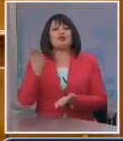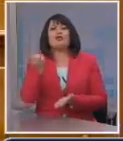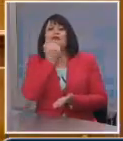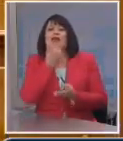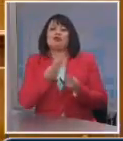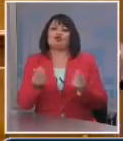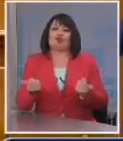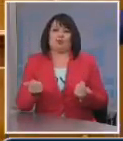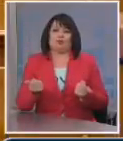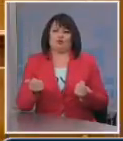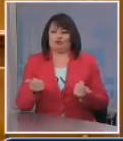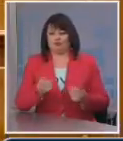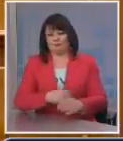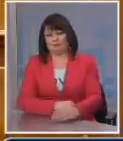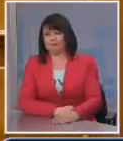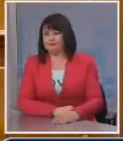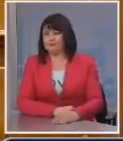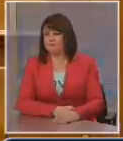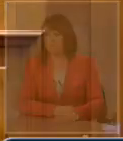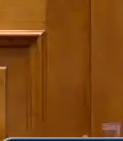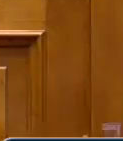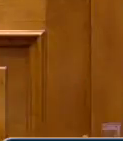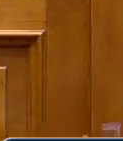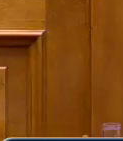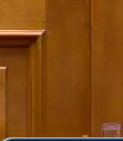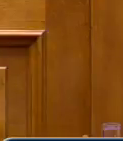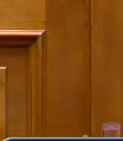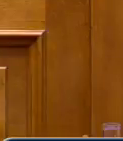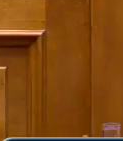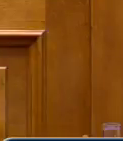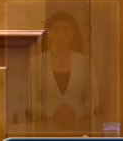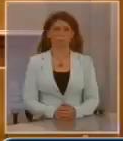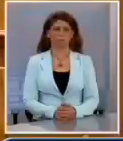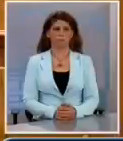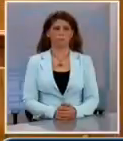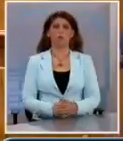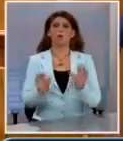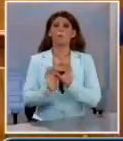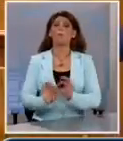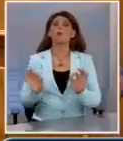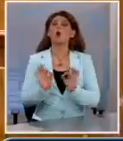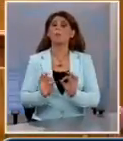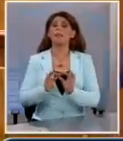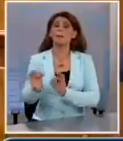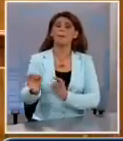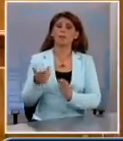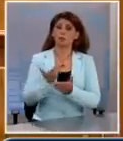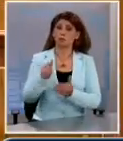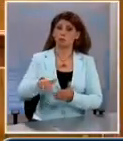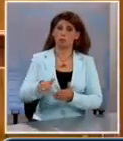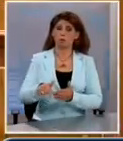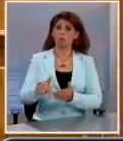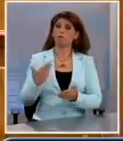τρόπο. Και τα προληπτικά μέτρα τα οποία σας ζητούν τώρα θα καταστούν υποχρεωτικά. Γι' αυτό σας